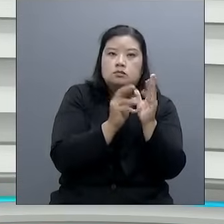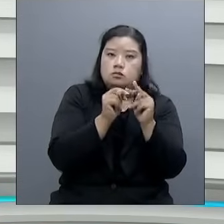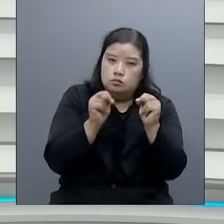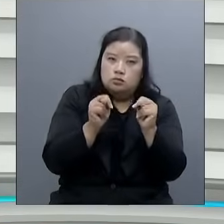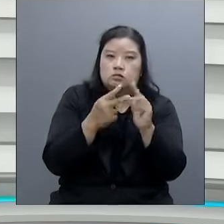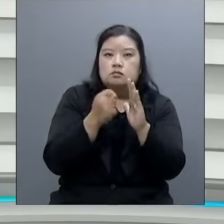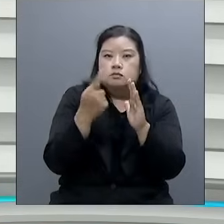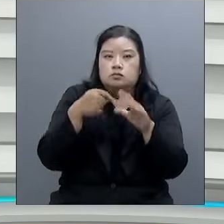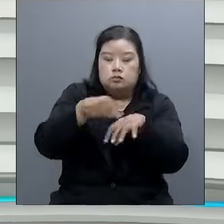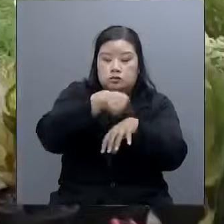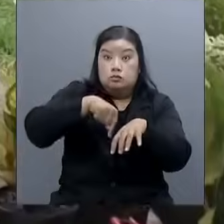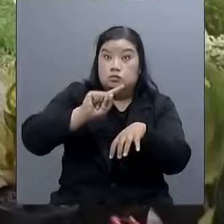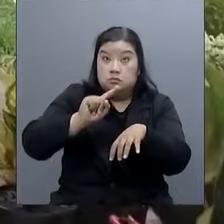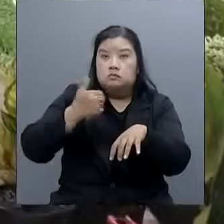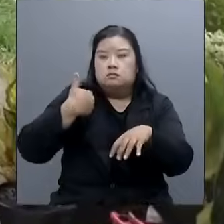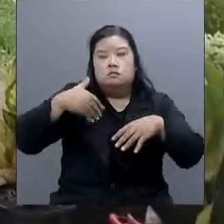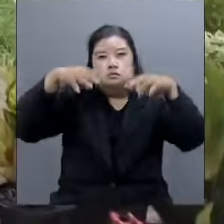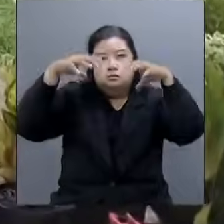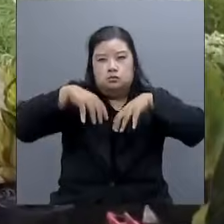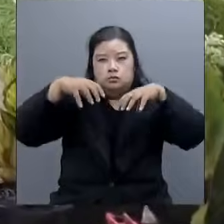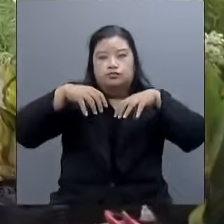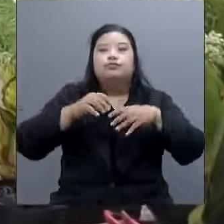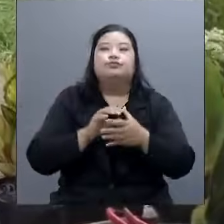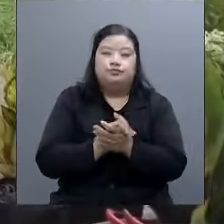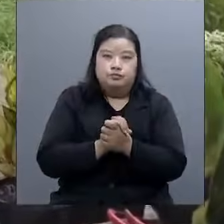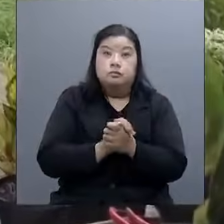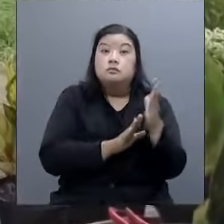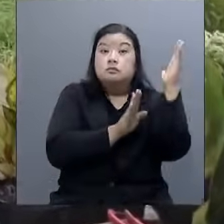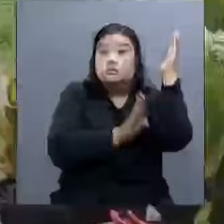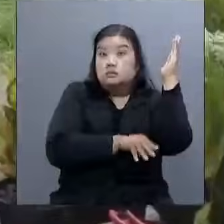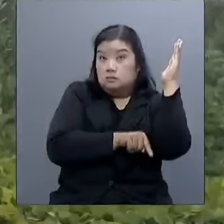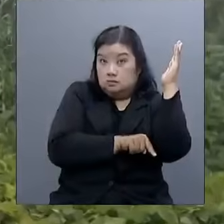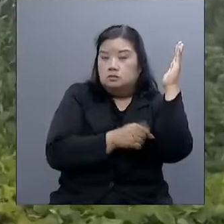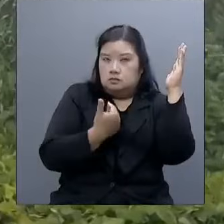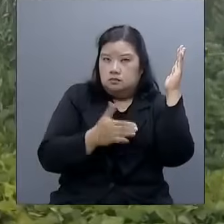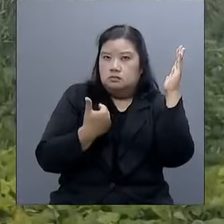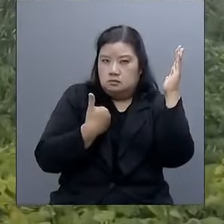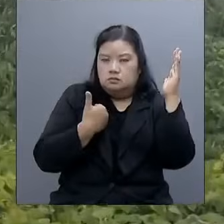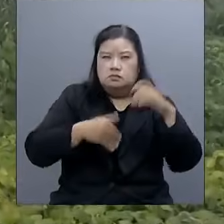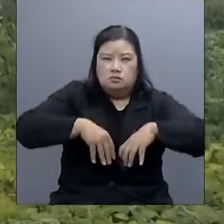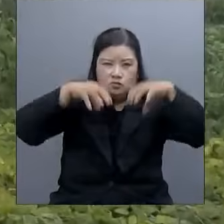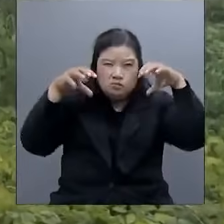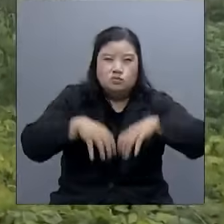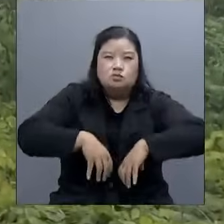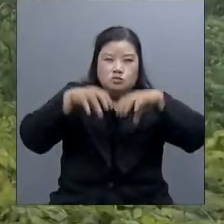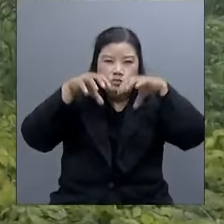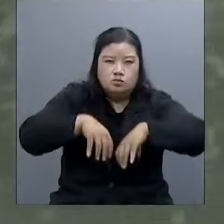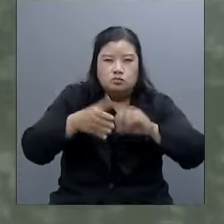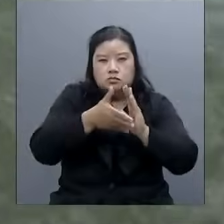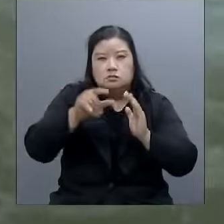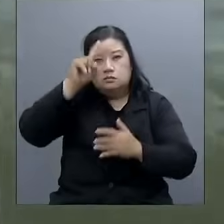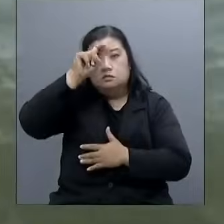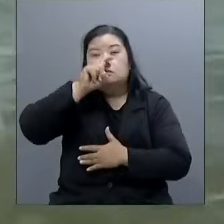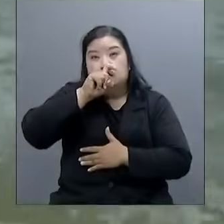เกิดฝนฟ้าคะนองขึ้นได้นะคะในส่วนของพื้นที่ภาคใต้เองนะคะก็จะมีฝนตกหนักถึงหนักมากในช่วงสุดสัปดาห์นี้ด้วยค่ะเ